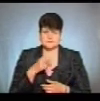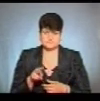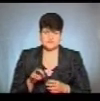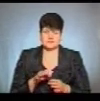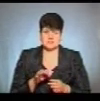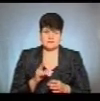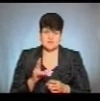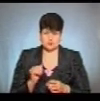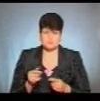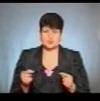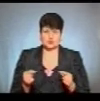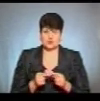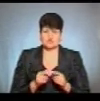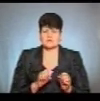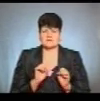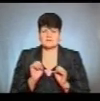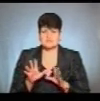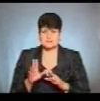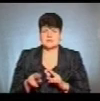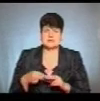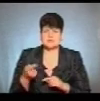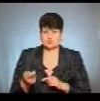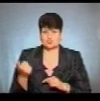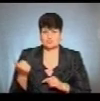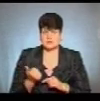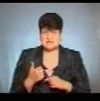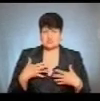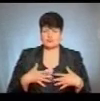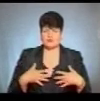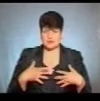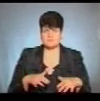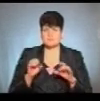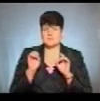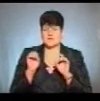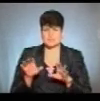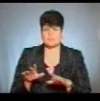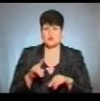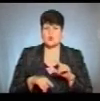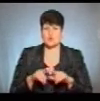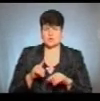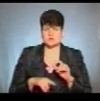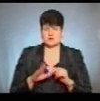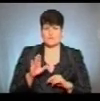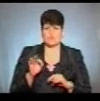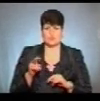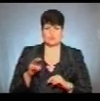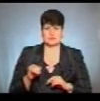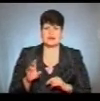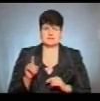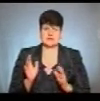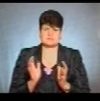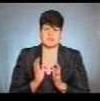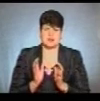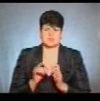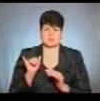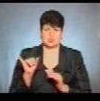але ми точно її відвеземо на наступному тижні до Криму, передамо родичам Володимира. Нехай вона зберігається в